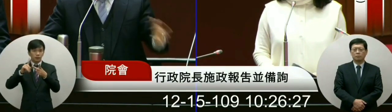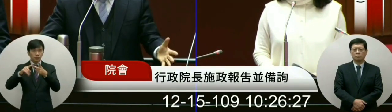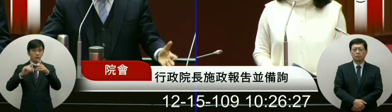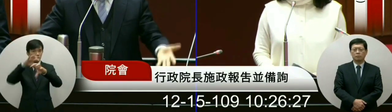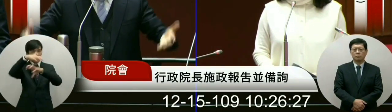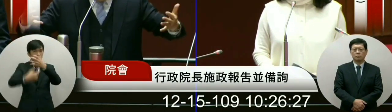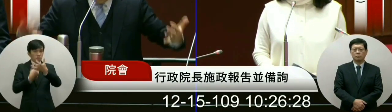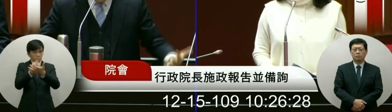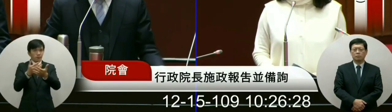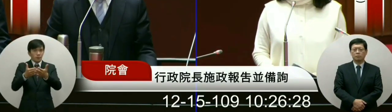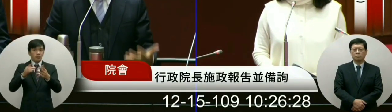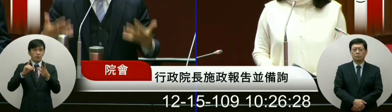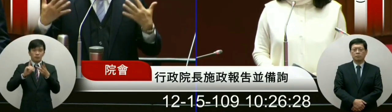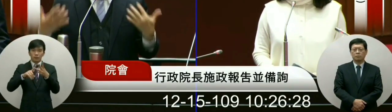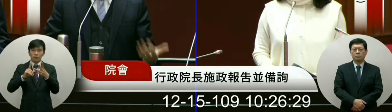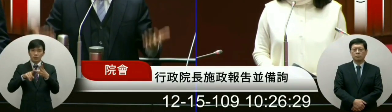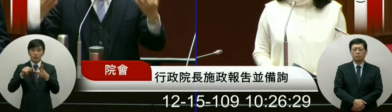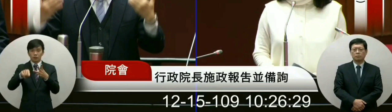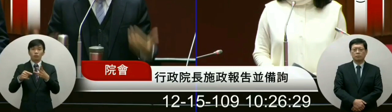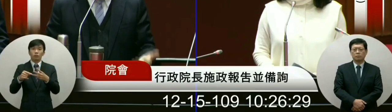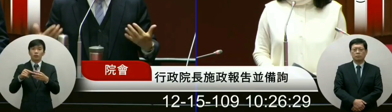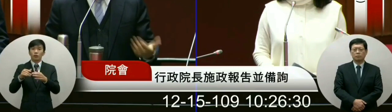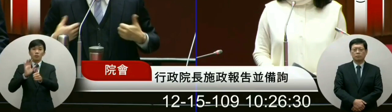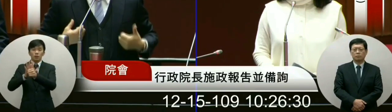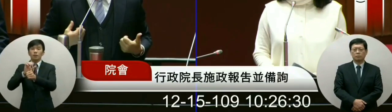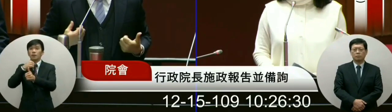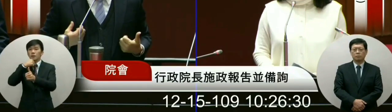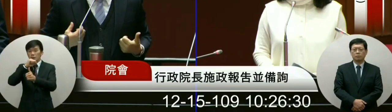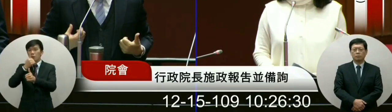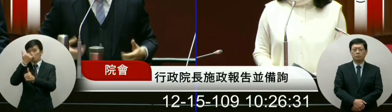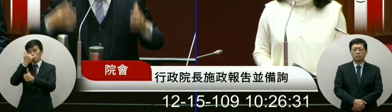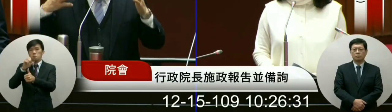际，第三，我也一定照顾国内